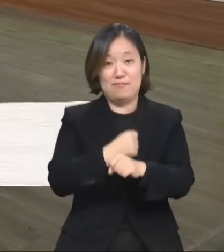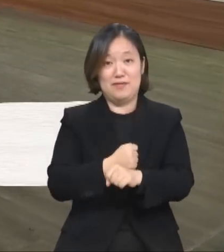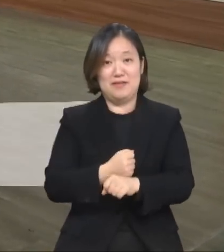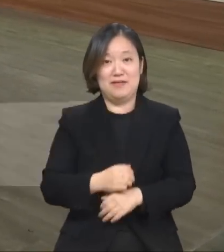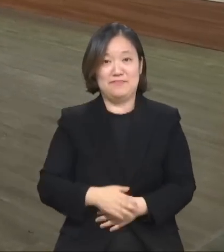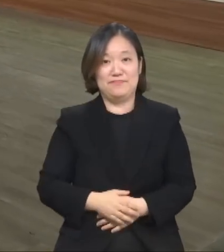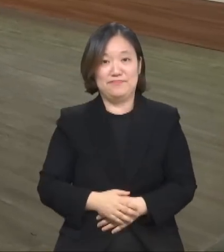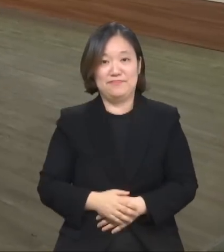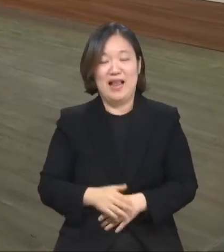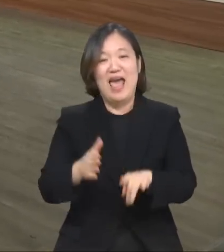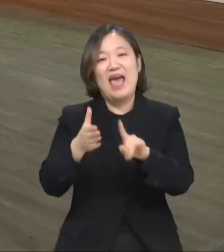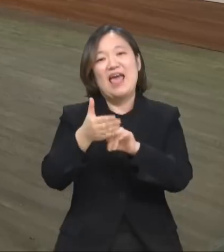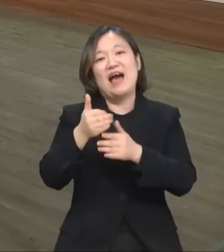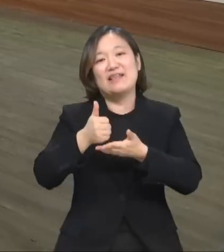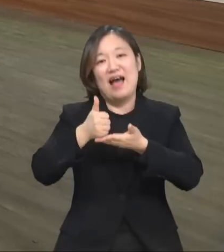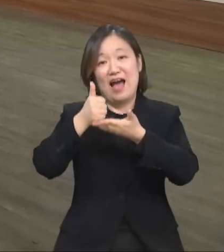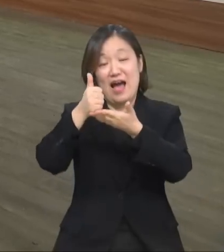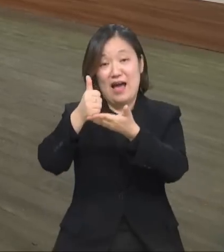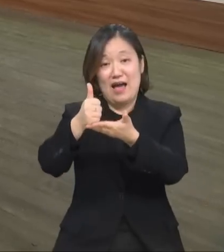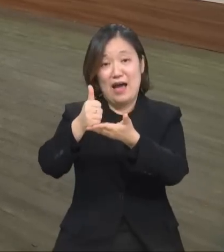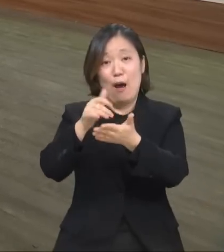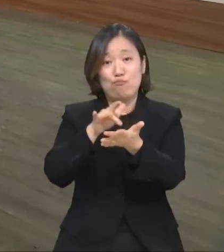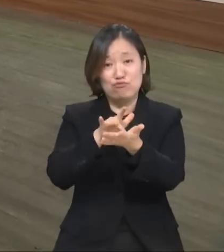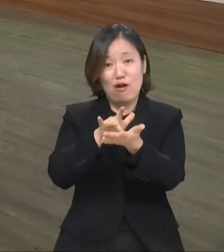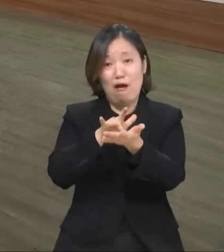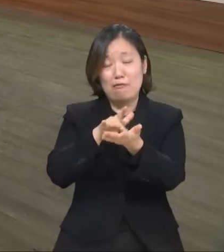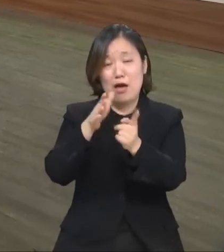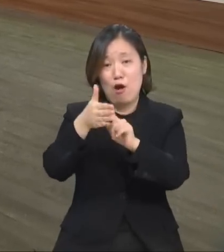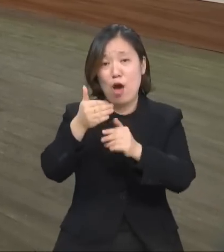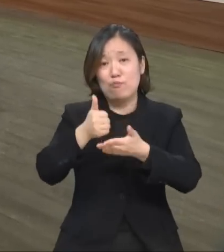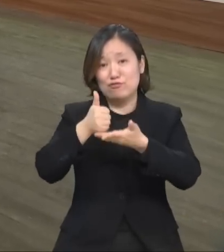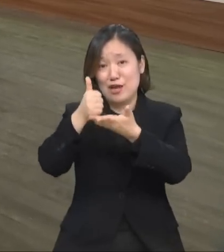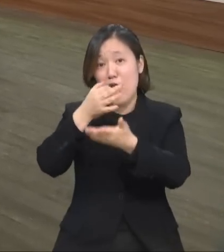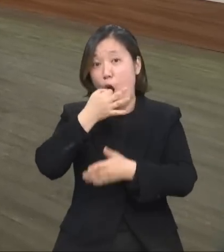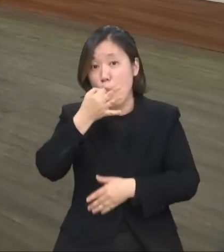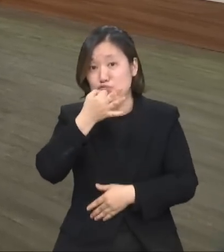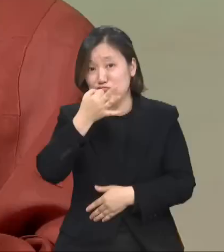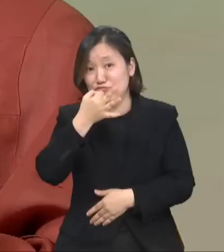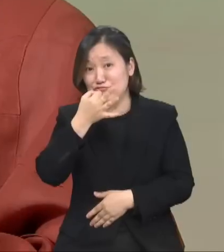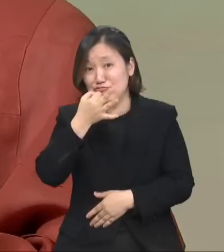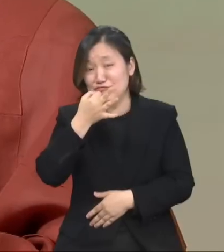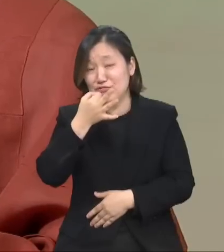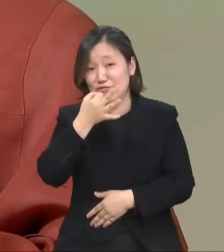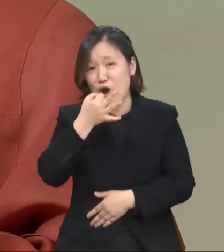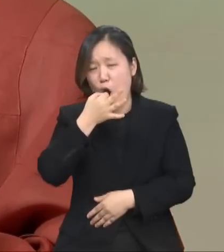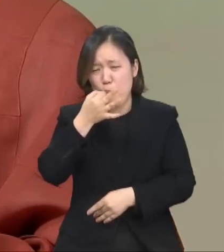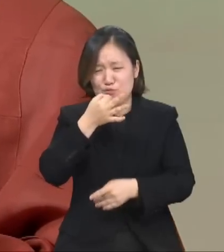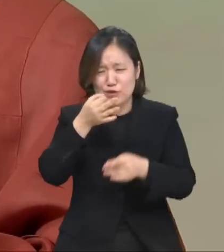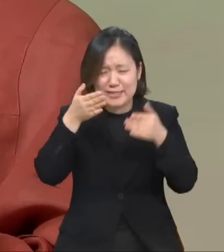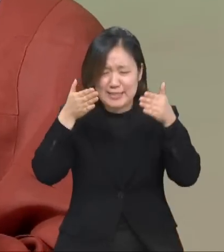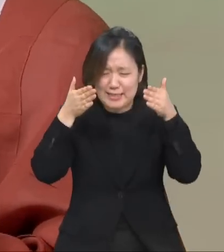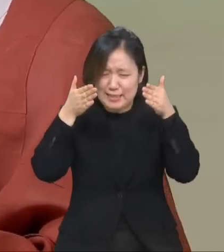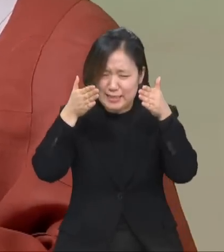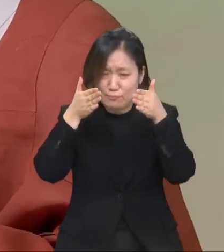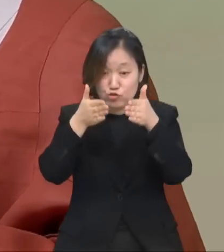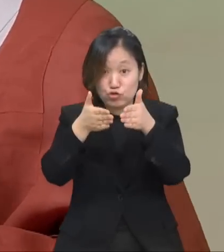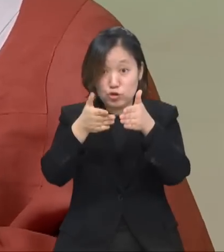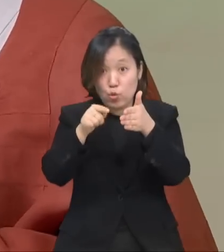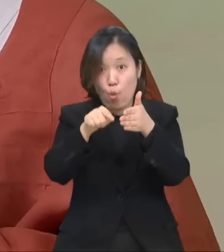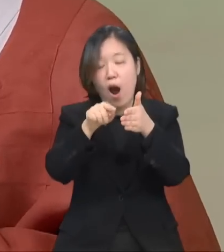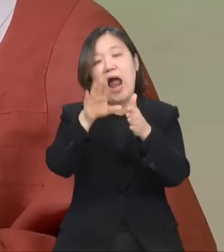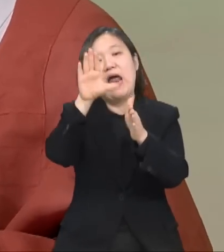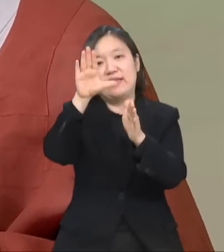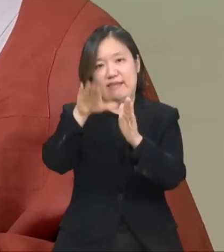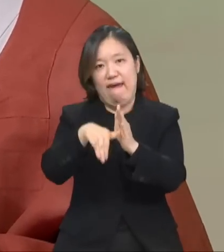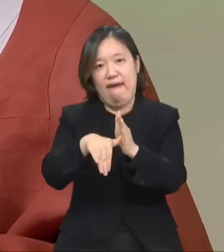그러니까 그런 어떤 약사여래불 염불의 어떤 삼매라고 해야 되나요 염불의 그 집중 몰입 속에서